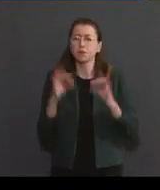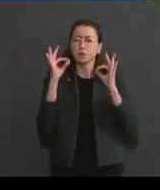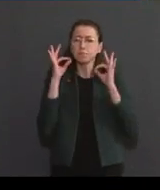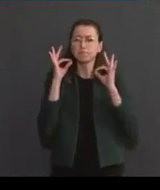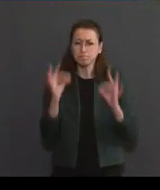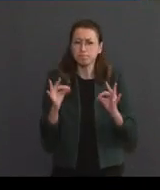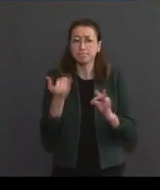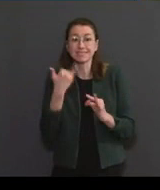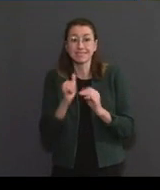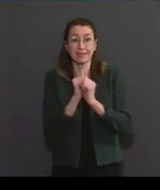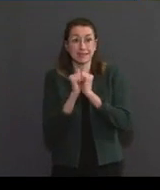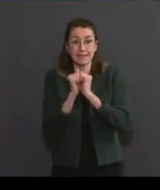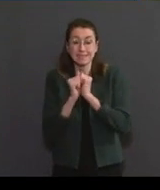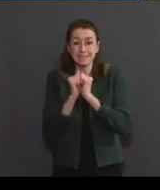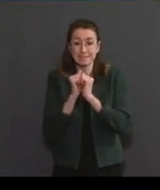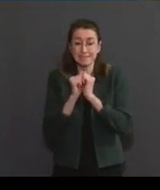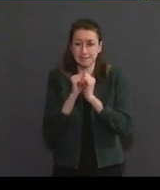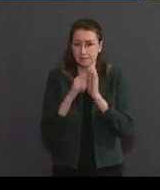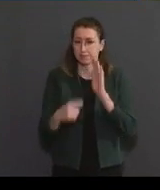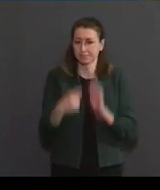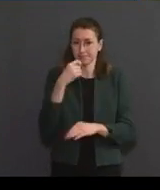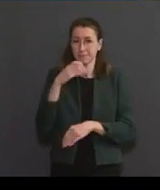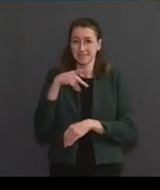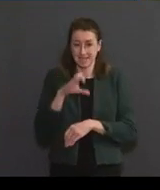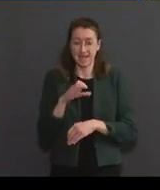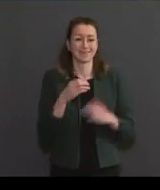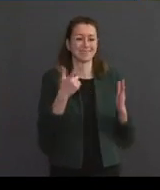un test qui est fait au J7